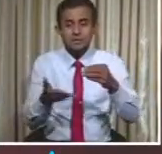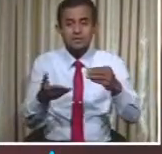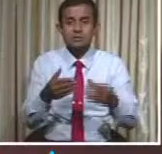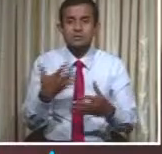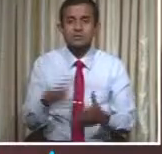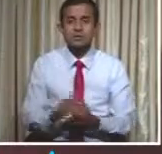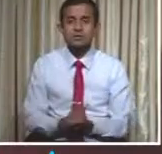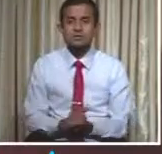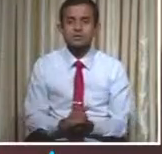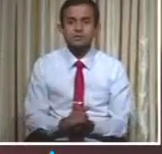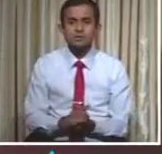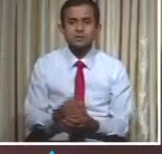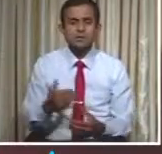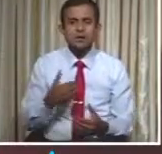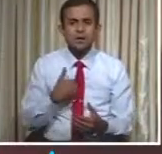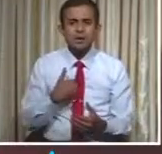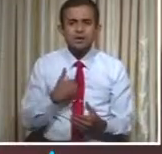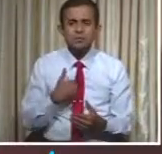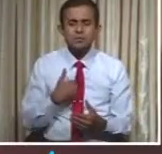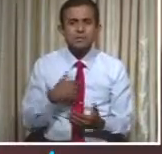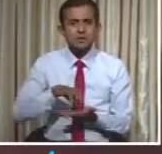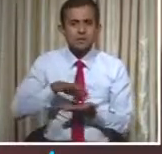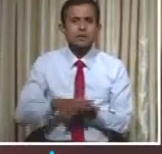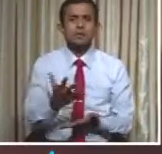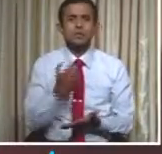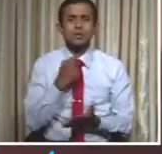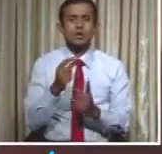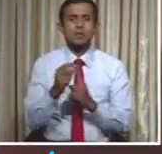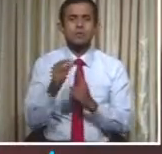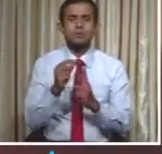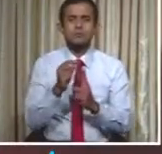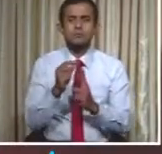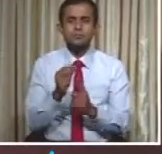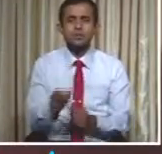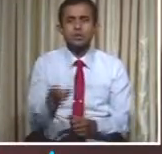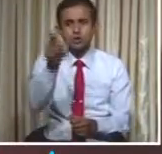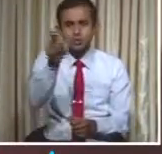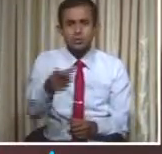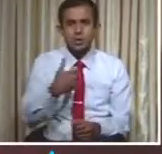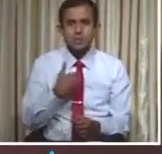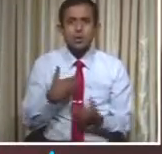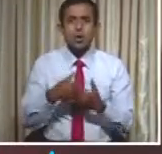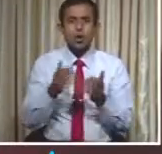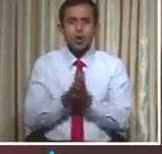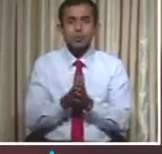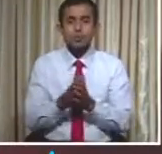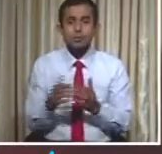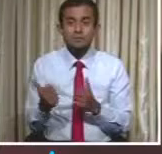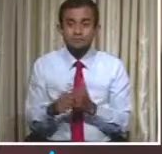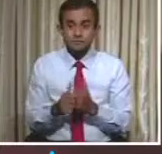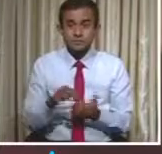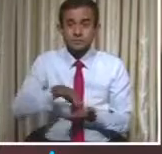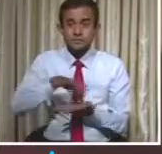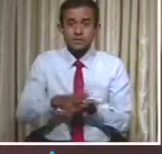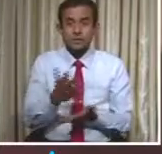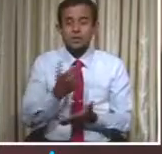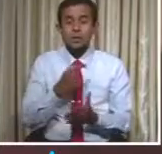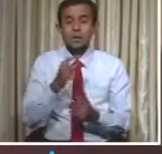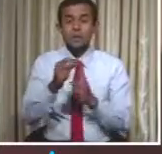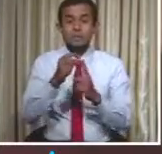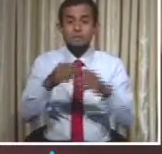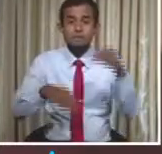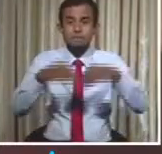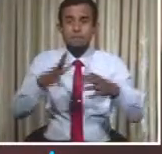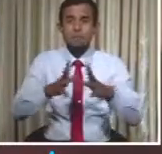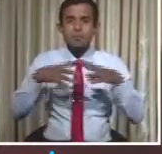ගන්නවාද? ඉතින් අපිට ඒ ගැන තීන්දුවක් ගන්න ඕන පාර්ලිමේන්තුව විදියට. ඒ නිසා ඔබතුමාලා අපි කවුරුත් එකතුලා ඒ තීන්දුව ගන්න. ඒ වගේම තමයි පාරිභෝග අධිකාරිය මේ